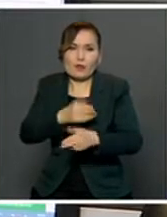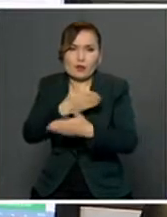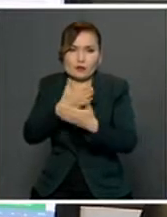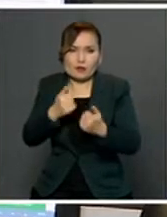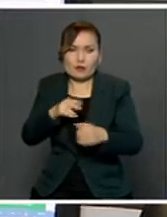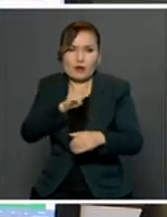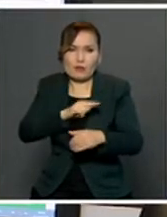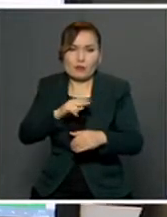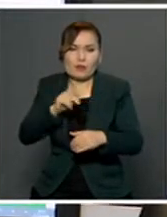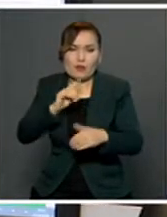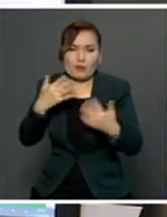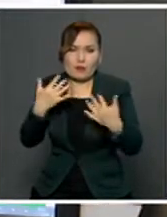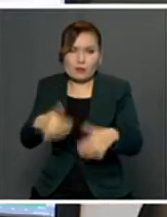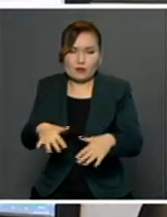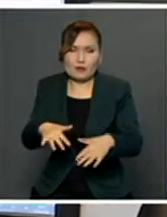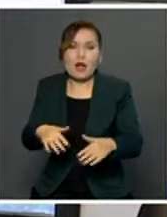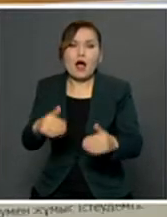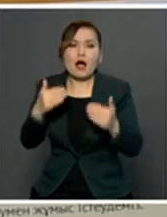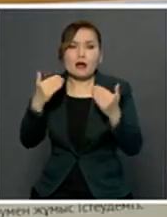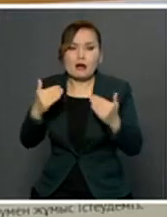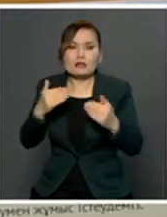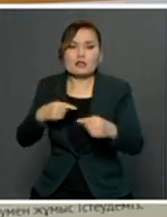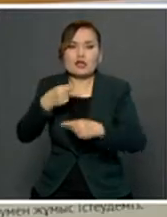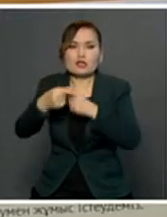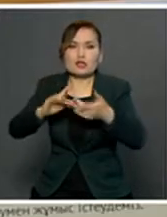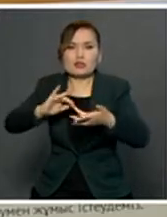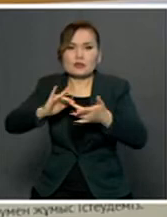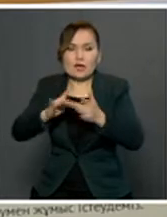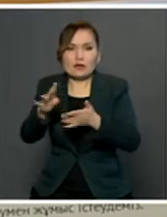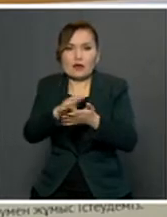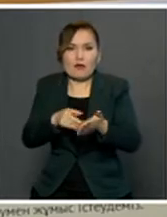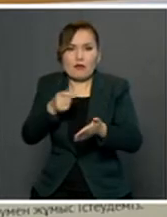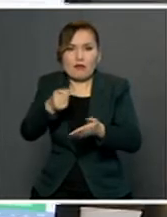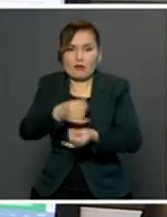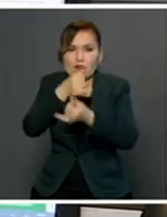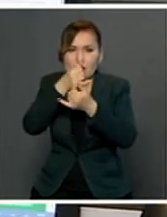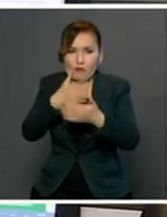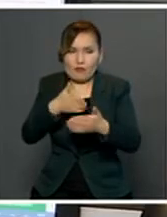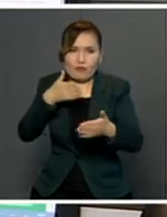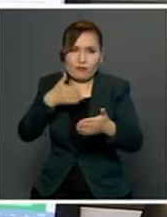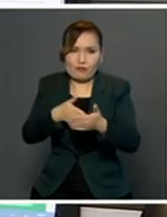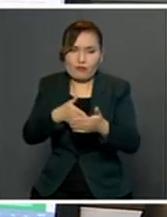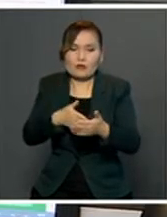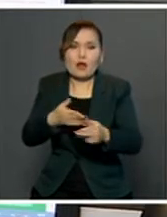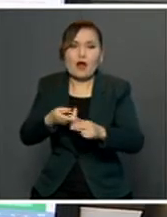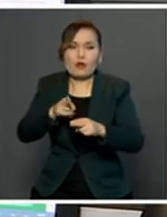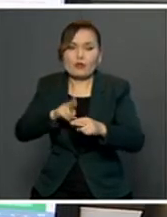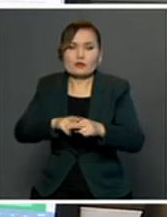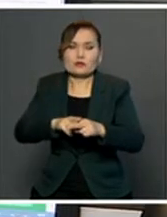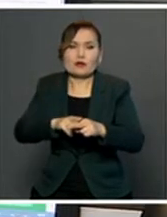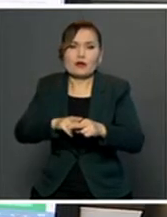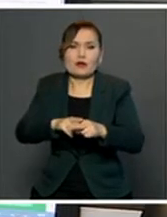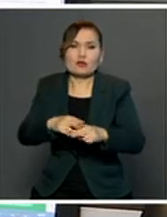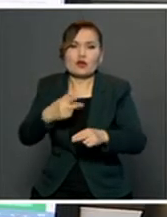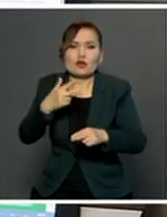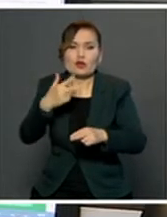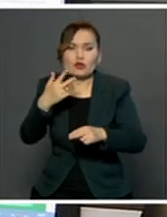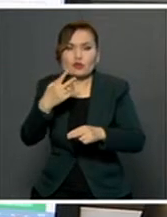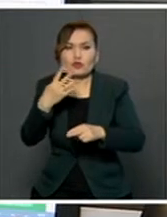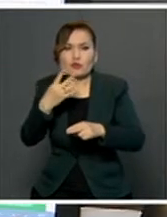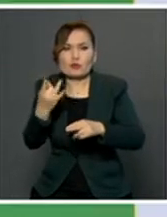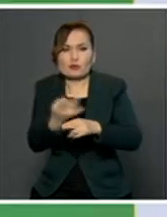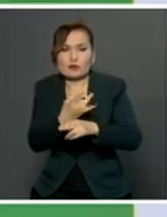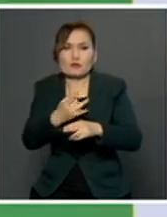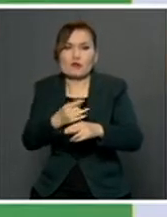Ол жерден мен арғарай кіре алмадым. Бүгіндікке мен мысалы 3-4 мәрте кірдім, жұмыс